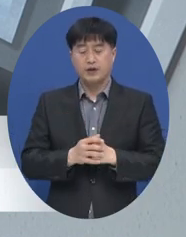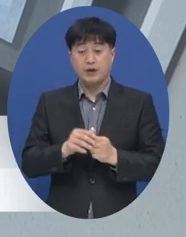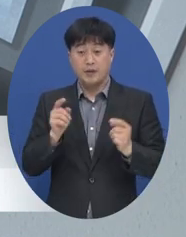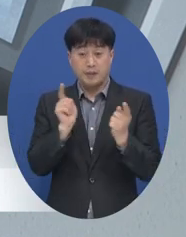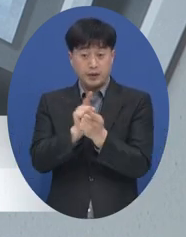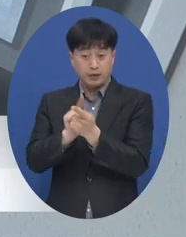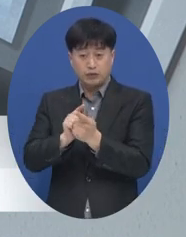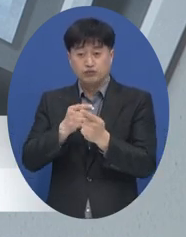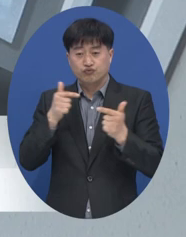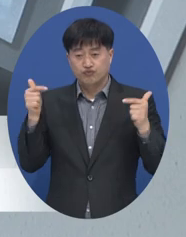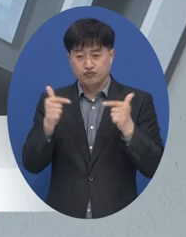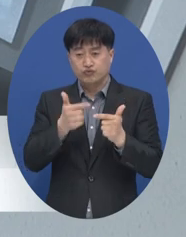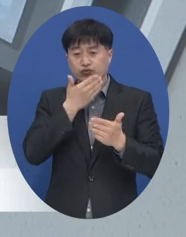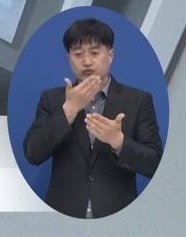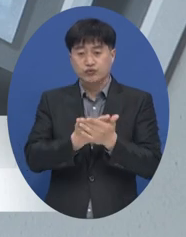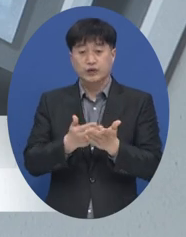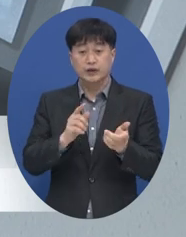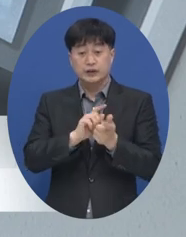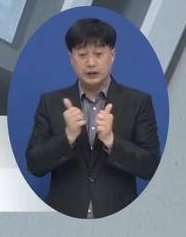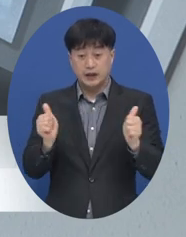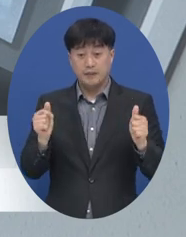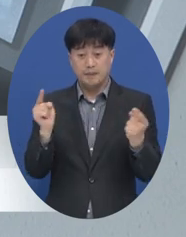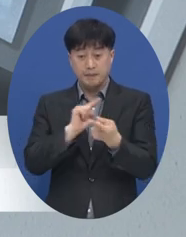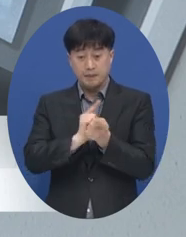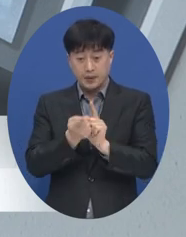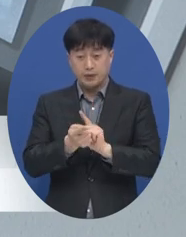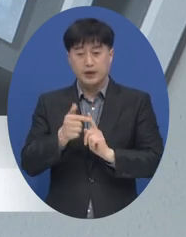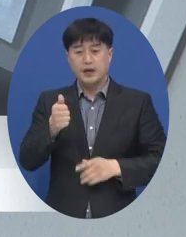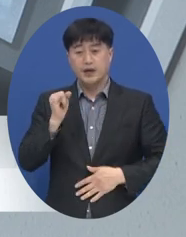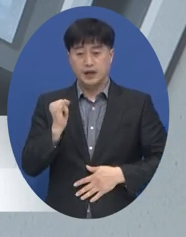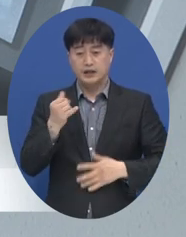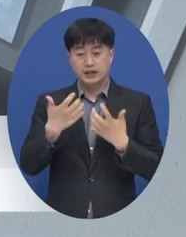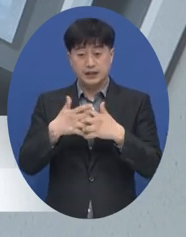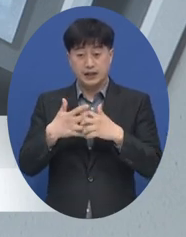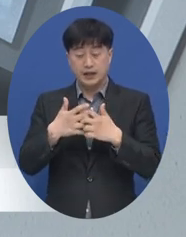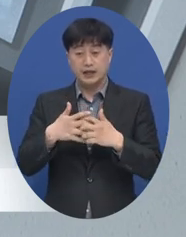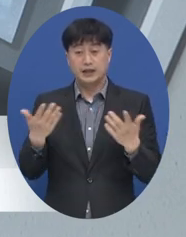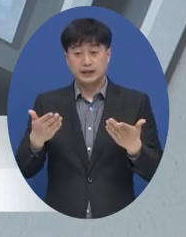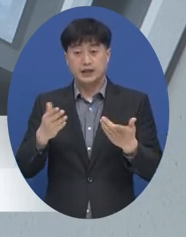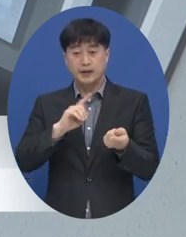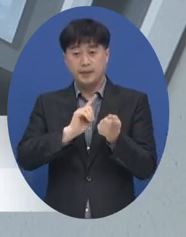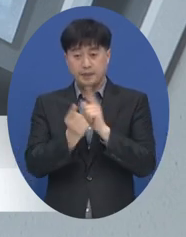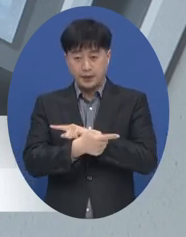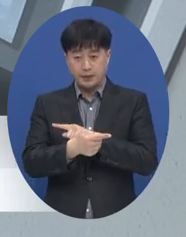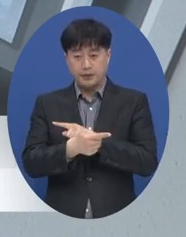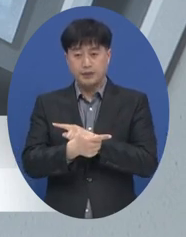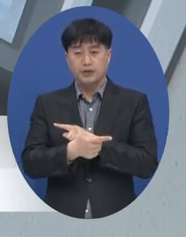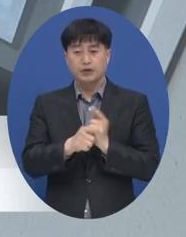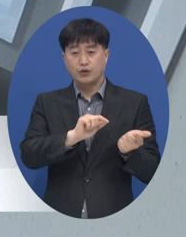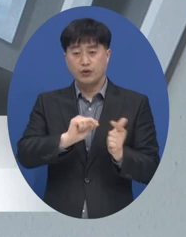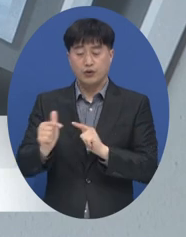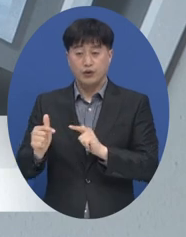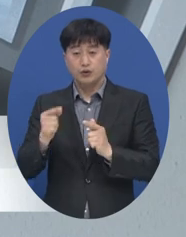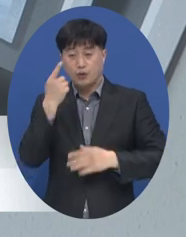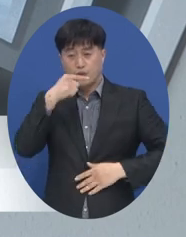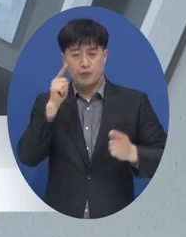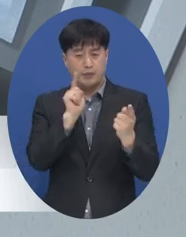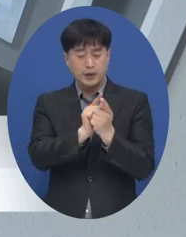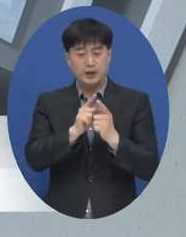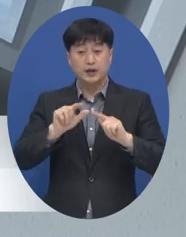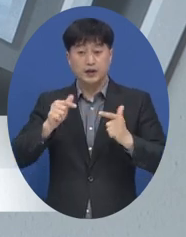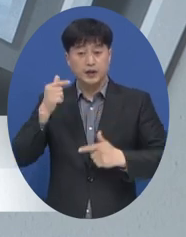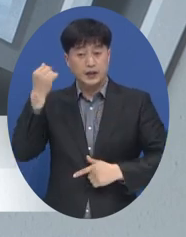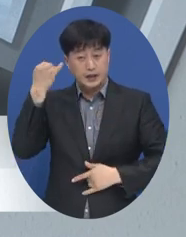중요해 보이는데요. 사람 대신 AI 인공지능 등 기계들이 그 업무를 대체하는 갖가지 비대면